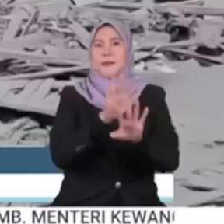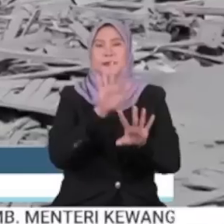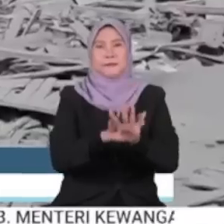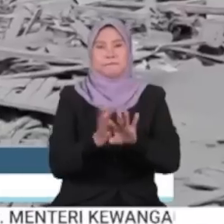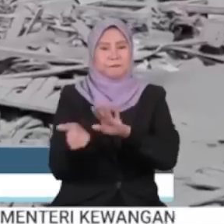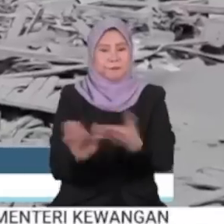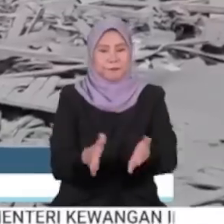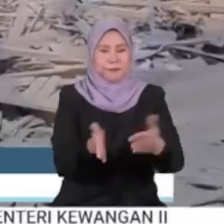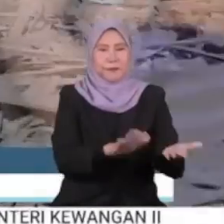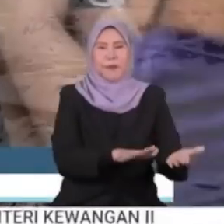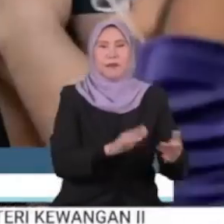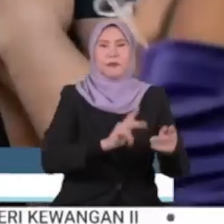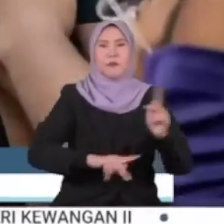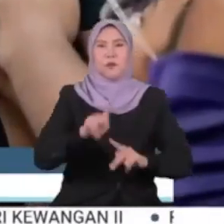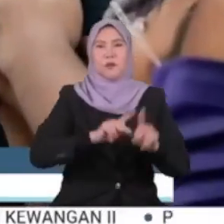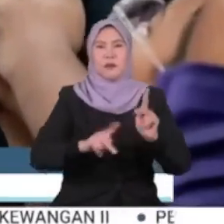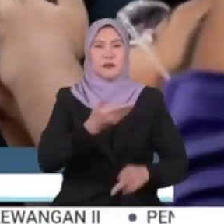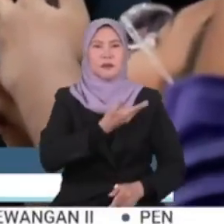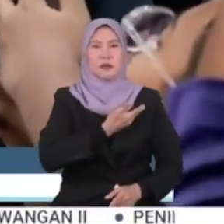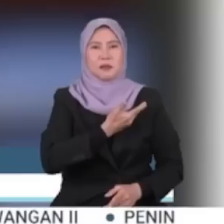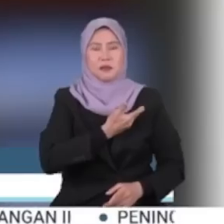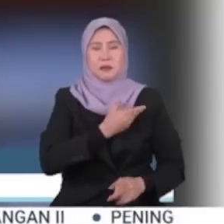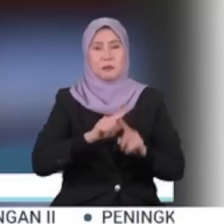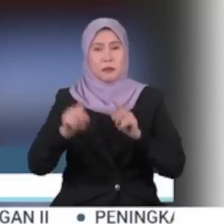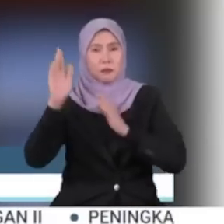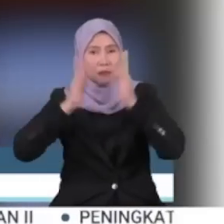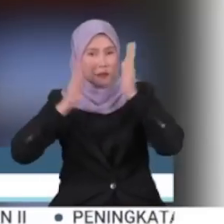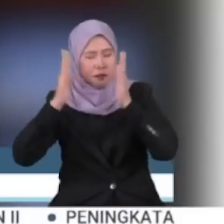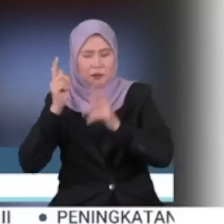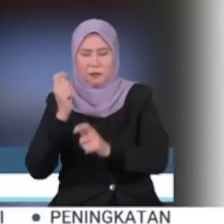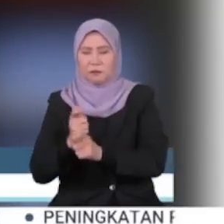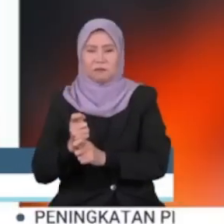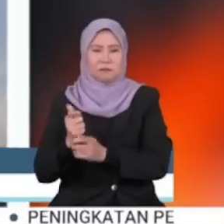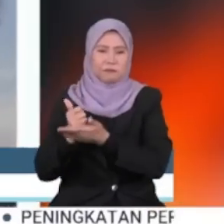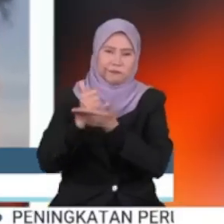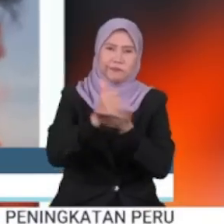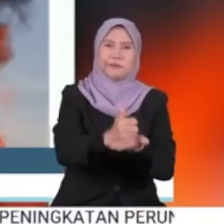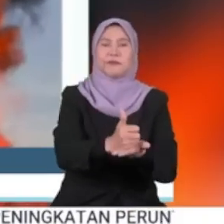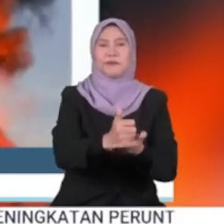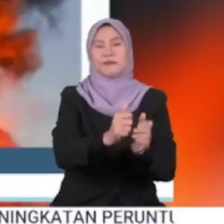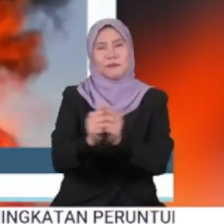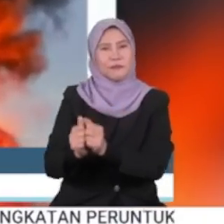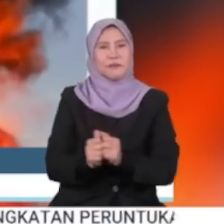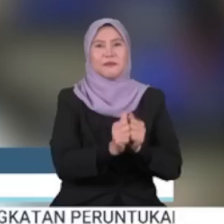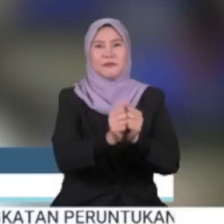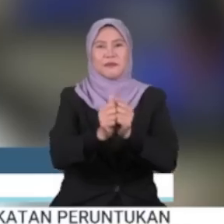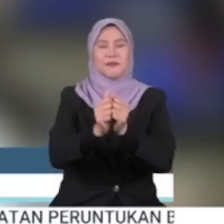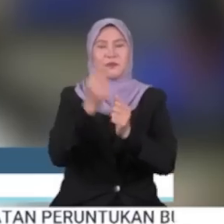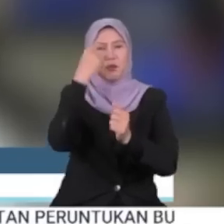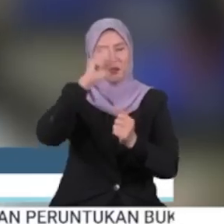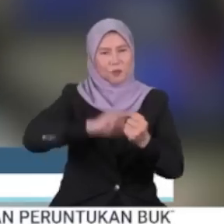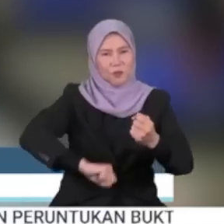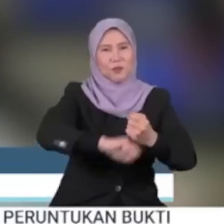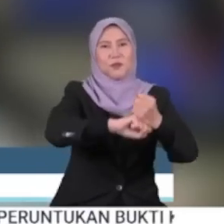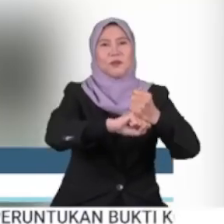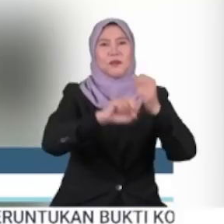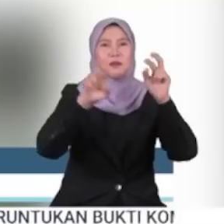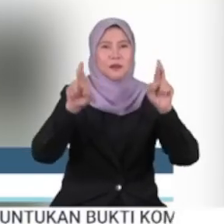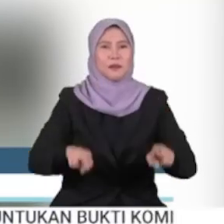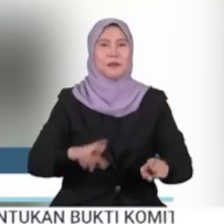nyawa penduduk Gaza. Justeru Malaysia tetap mengulangi pendirian untuk terus bersama dalam perjuangan rakyat